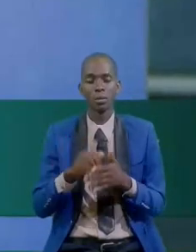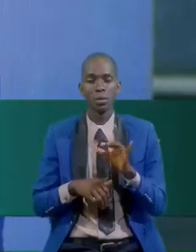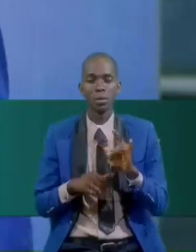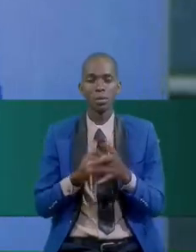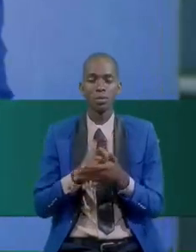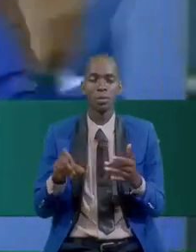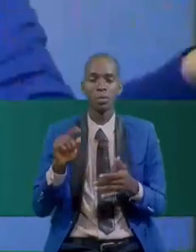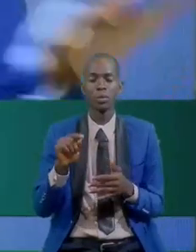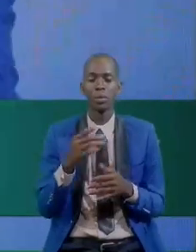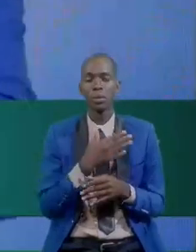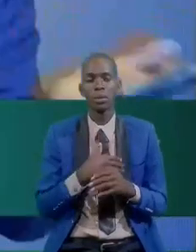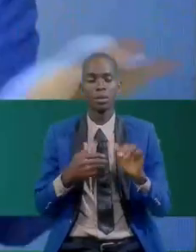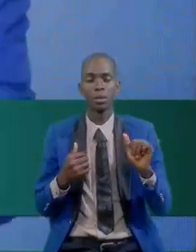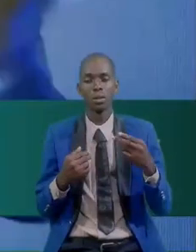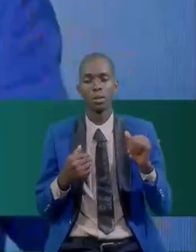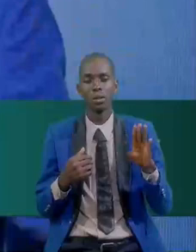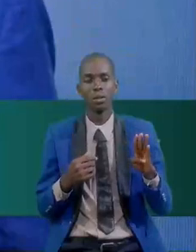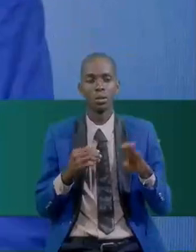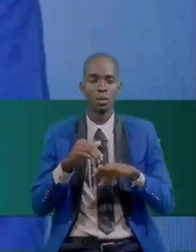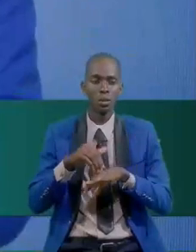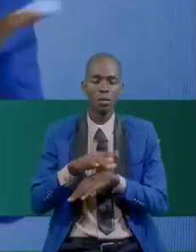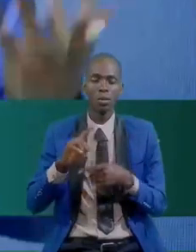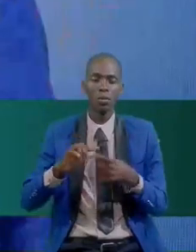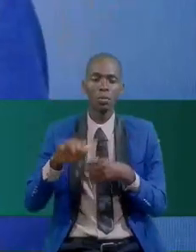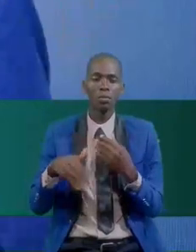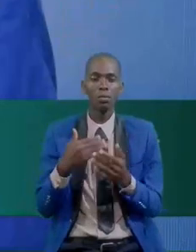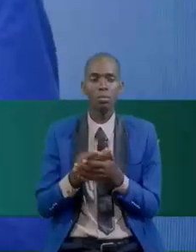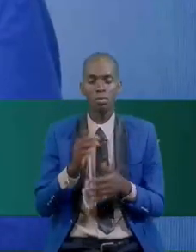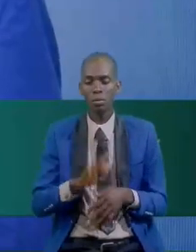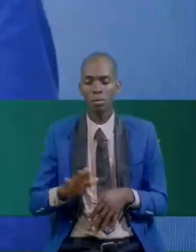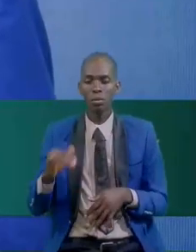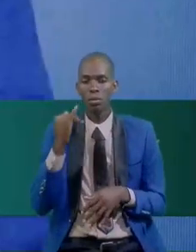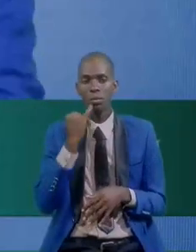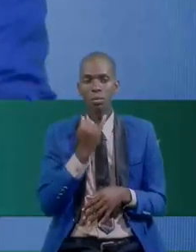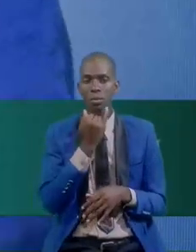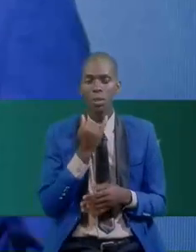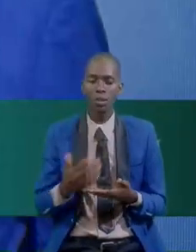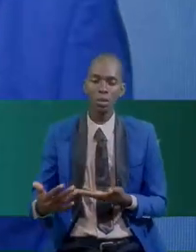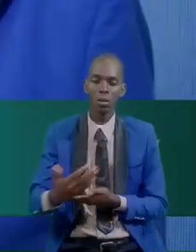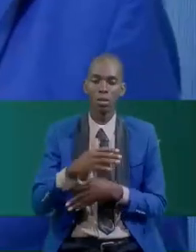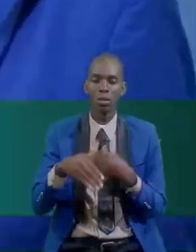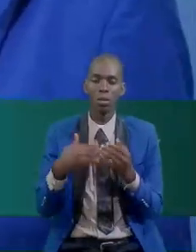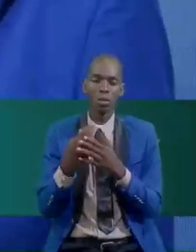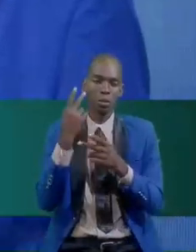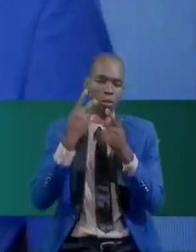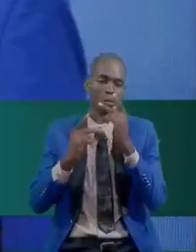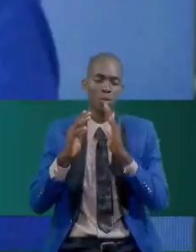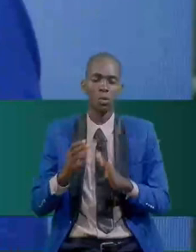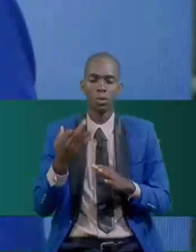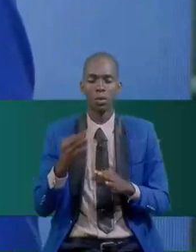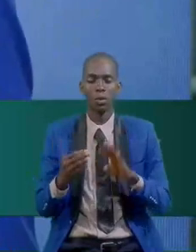20. Achab envoya des messagers vers tous les enfants d'Israël et rassembla les prophètes à la montagne du Carmel. Verset